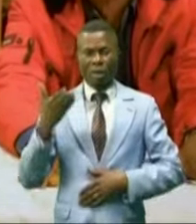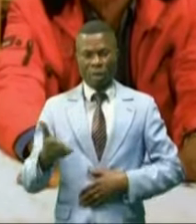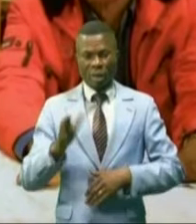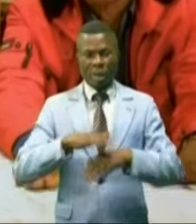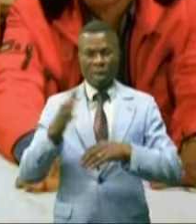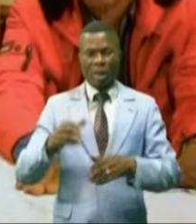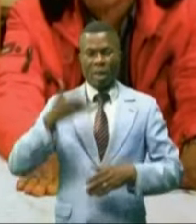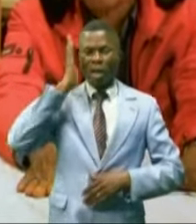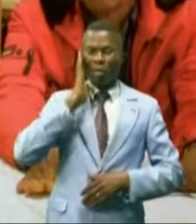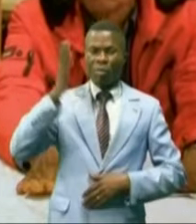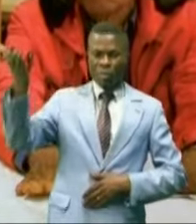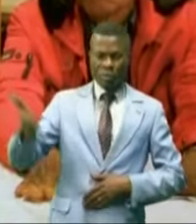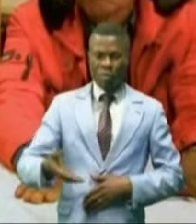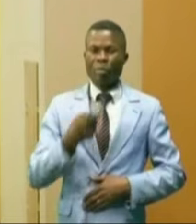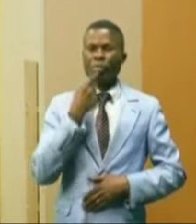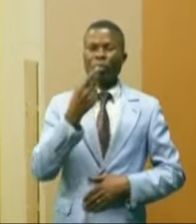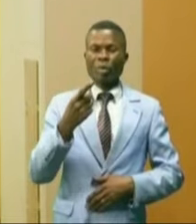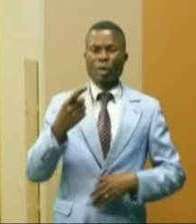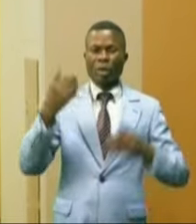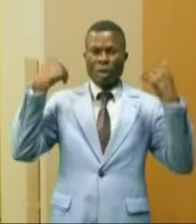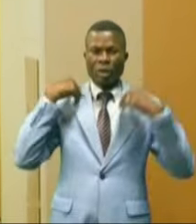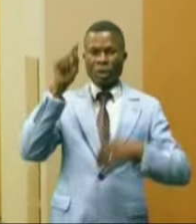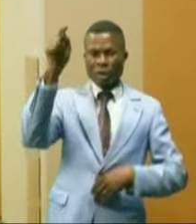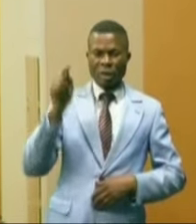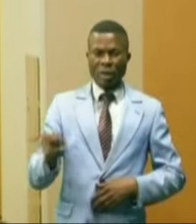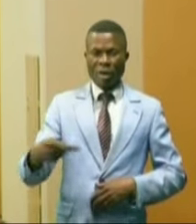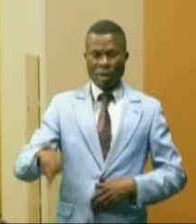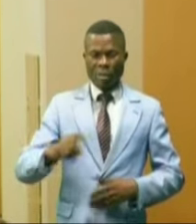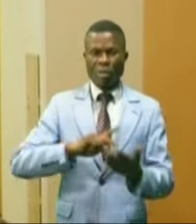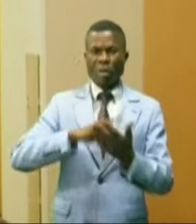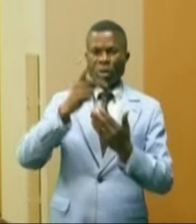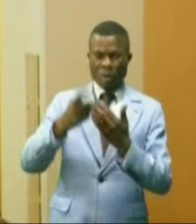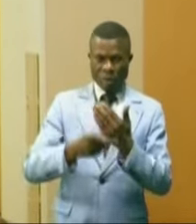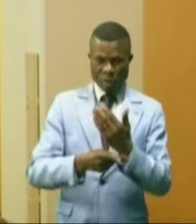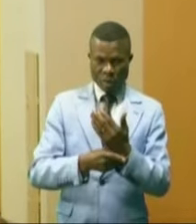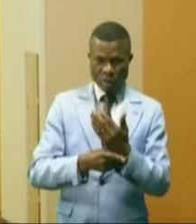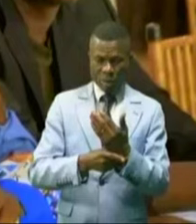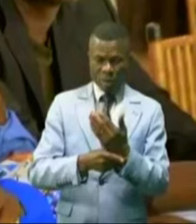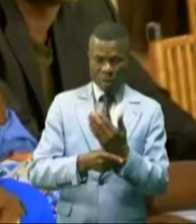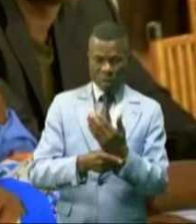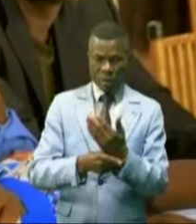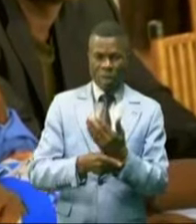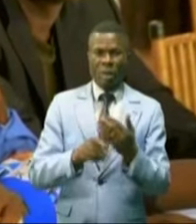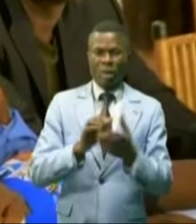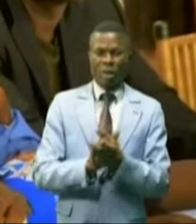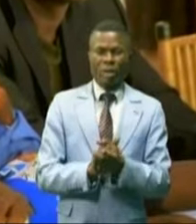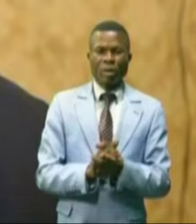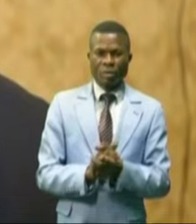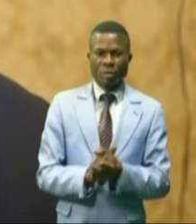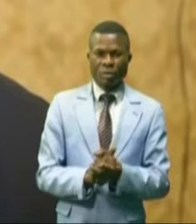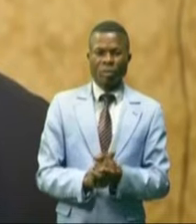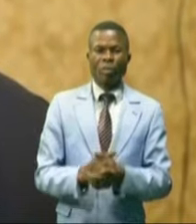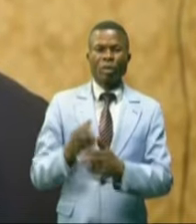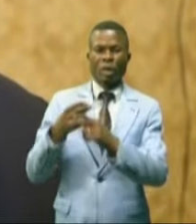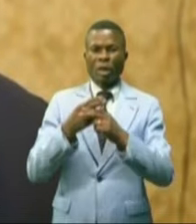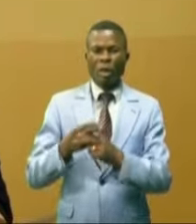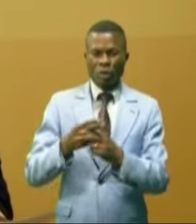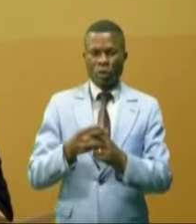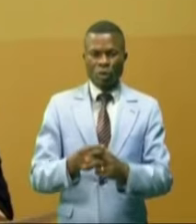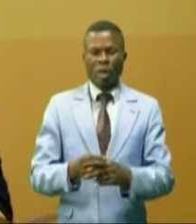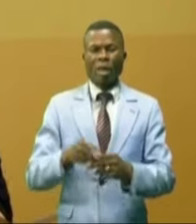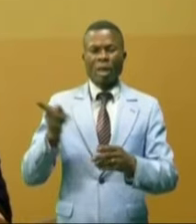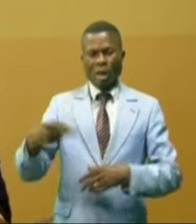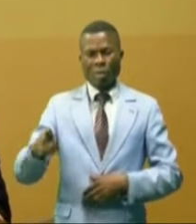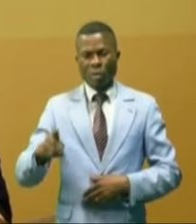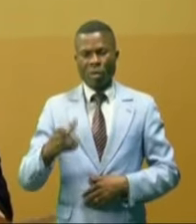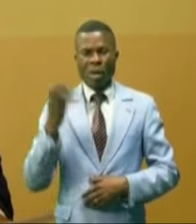le mot de bienvenue présenté par le chef de division provinciale du plan comme point focal de l'ECVM, le superviseur provincial, M.